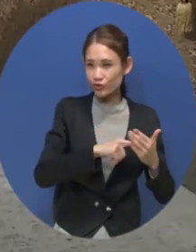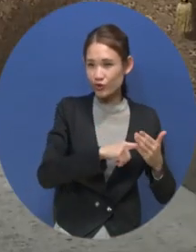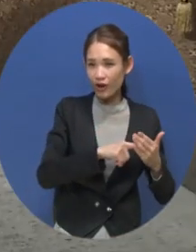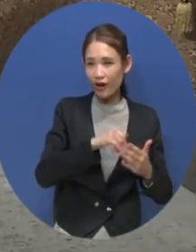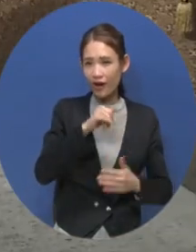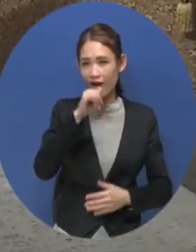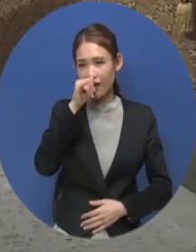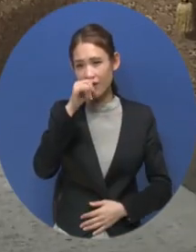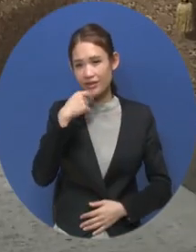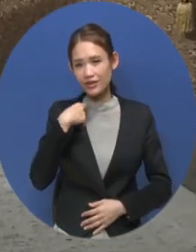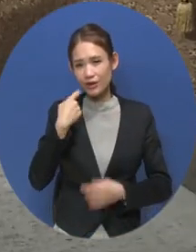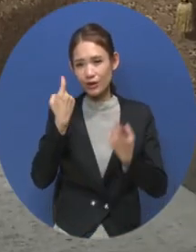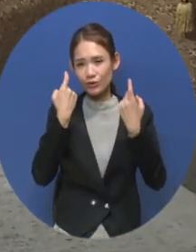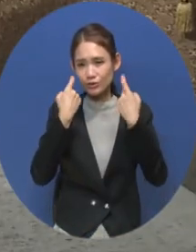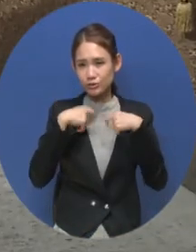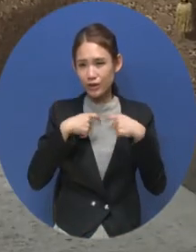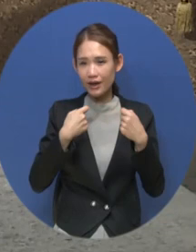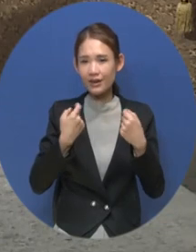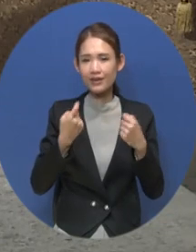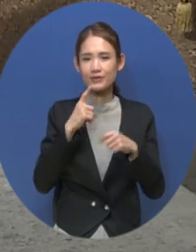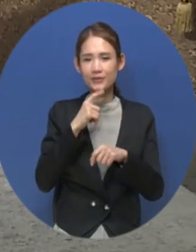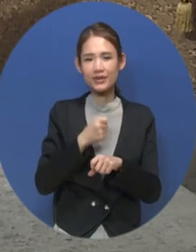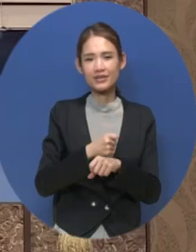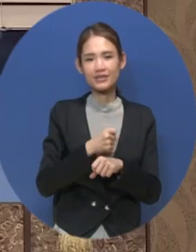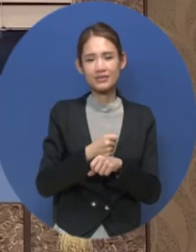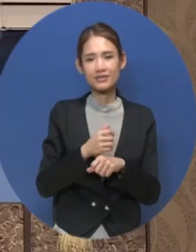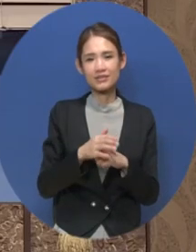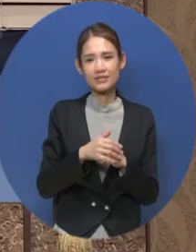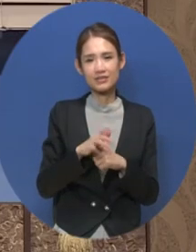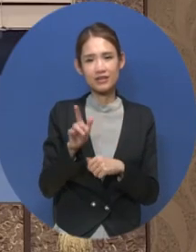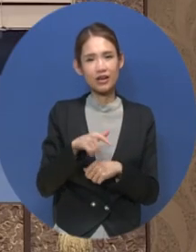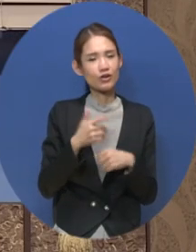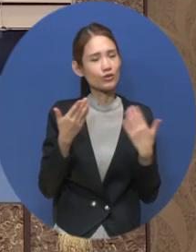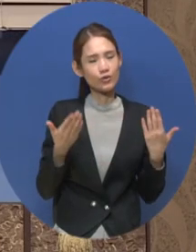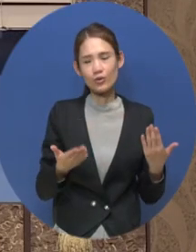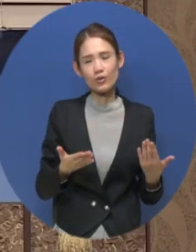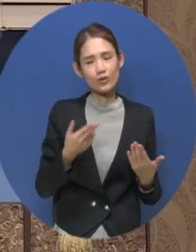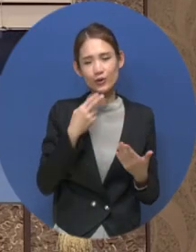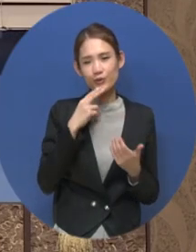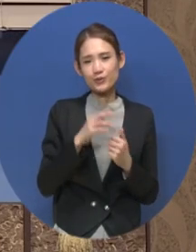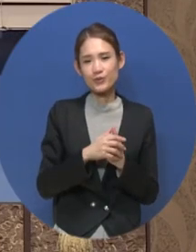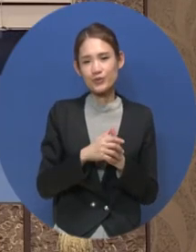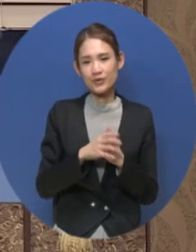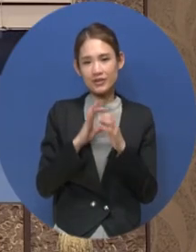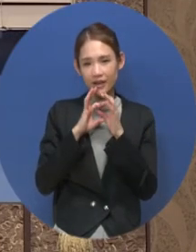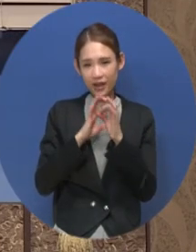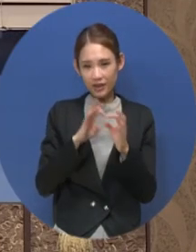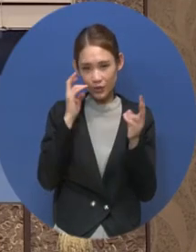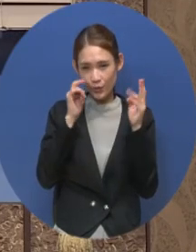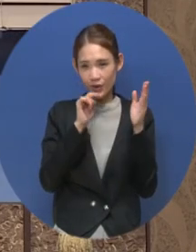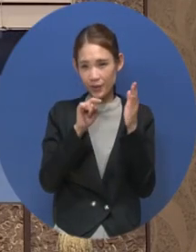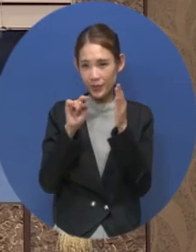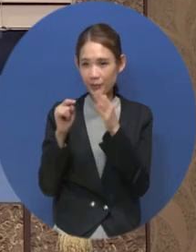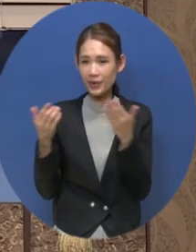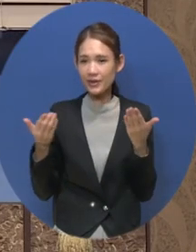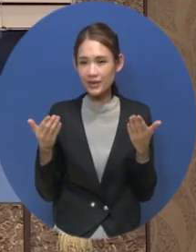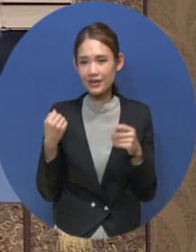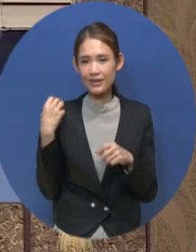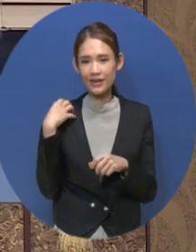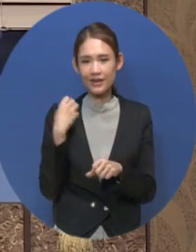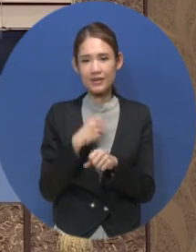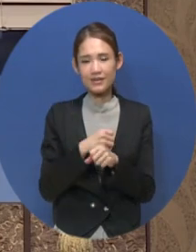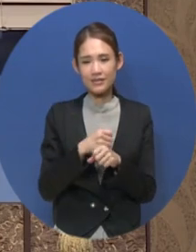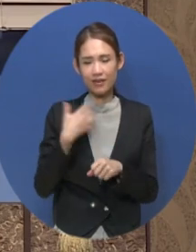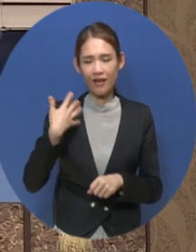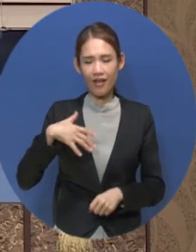많이 말랐다고 합니다. 네, 정말 남다르신 것 같은데 네, 하루도 쉬어본 적이 없이 계속 출근했던 것 같습니다. 대단하신 네. 것 같습니다. 예.